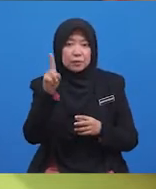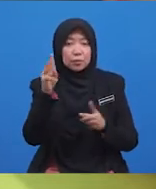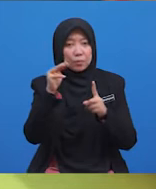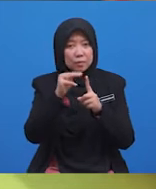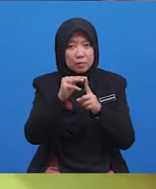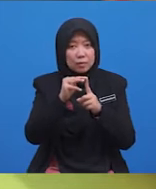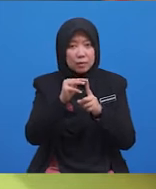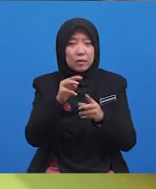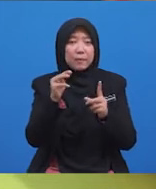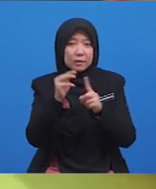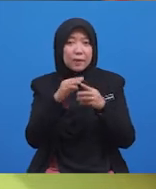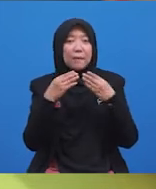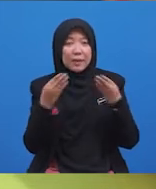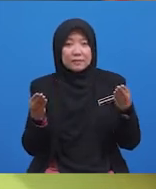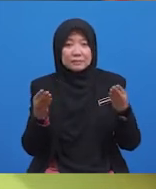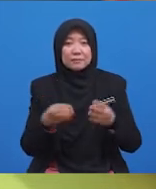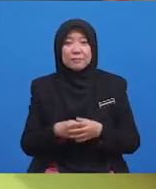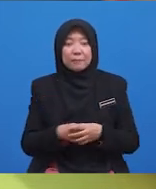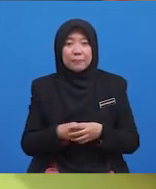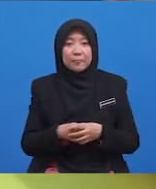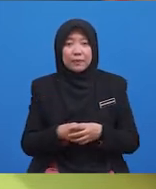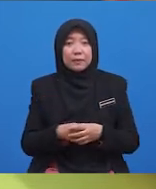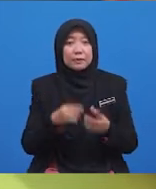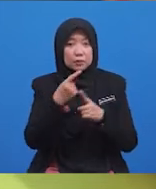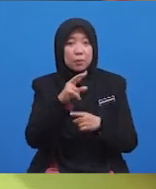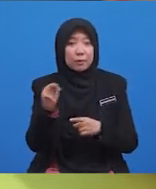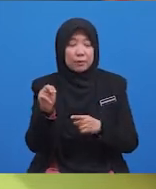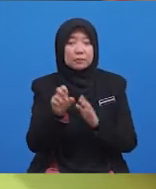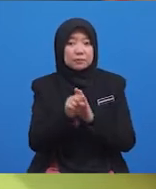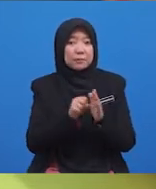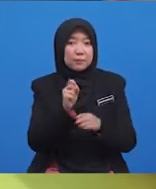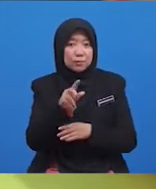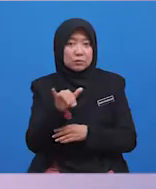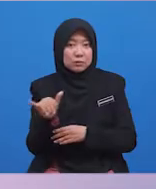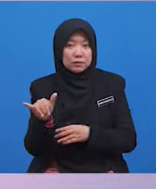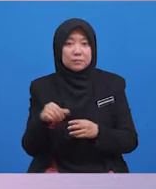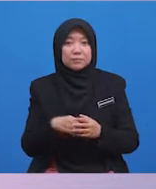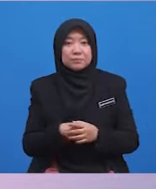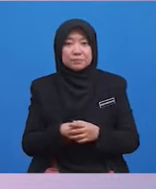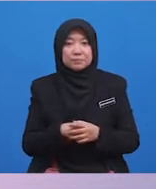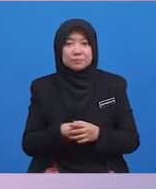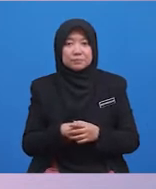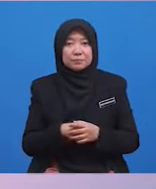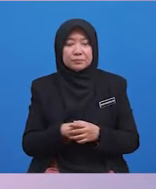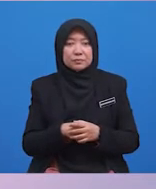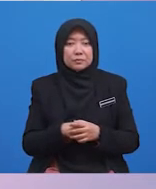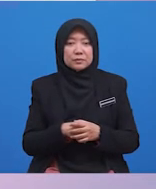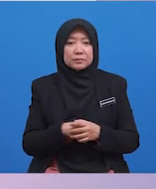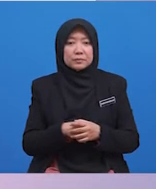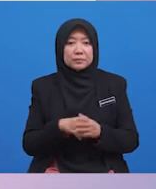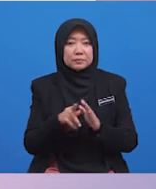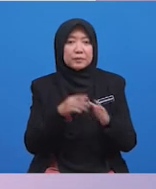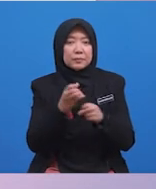1 markah adalah markah bahasa. Jawapan yang sepatutnya adalah pada pendapat